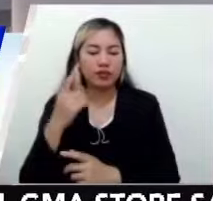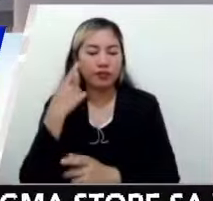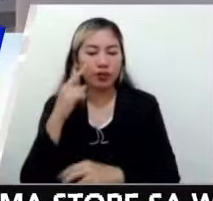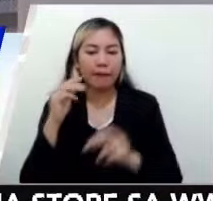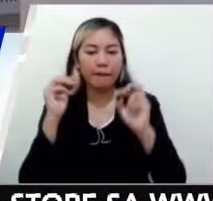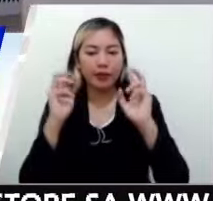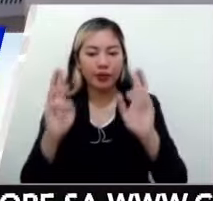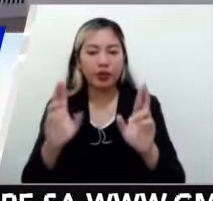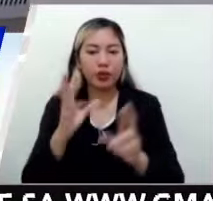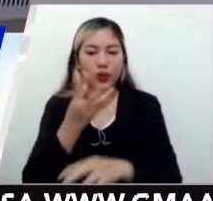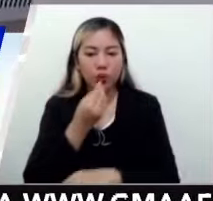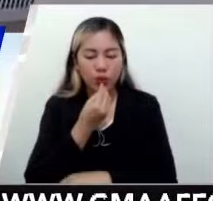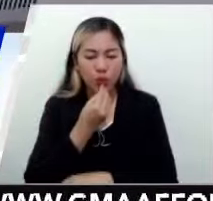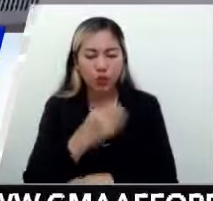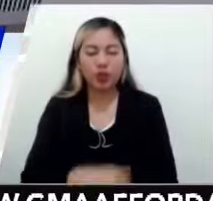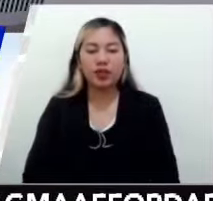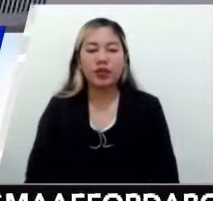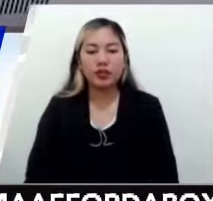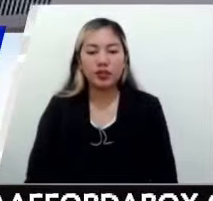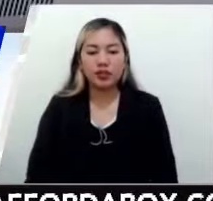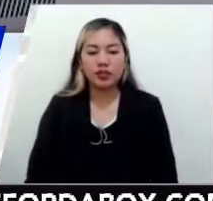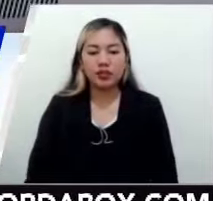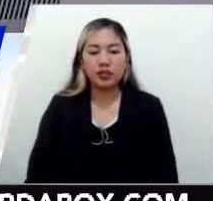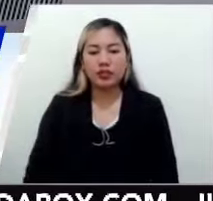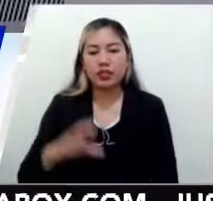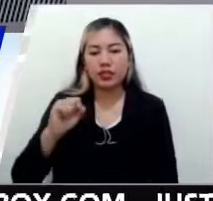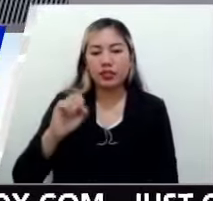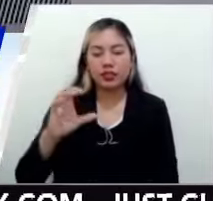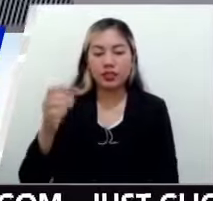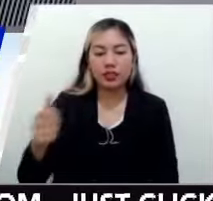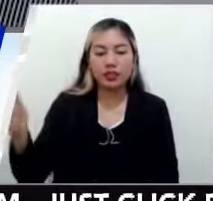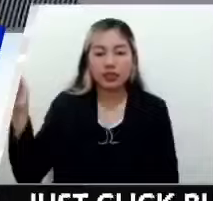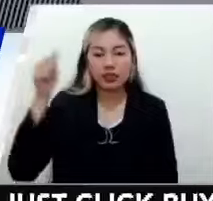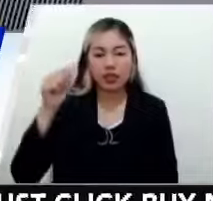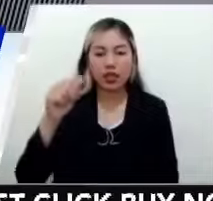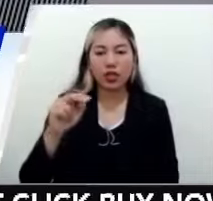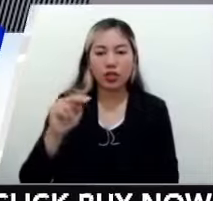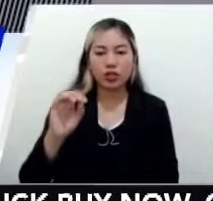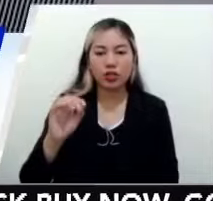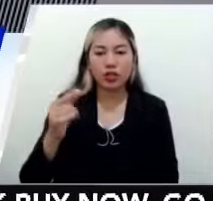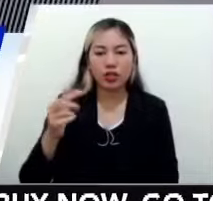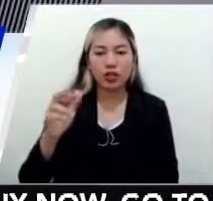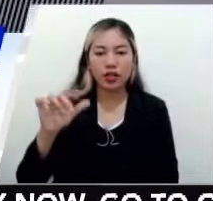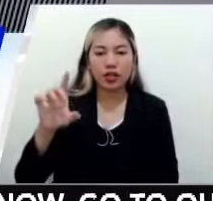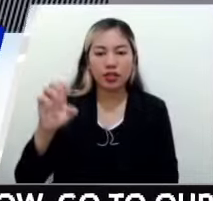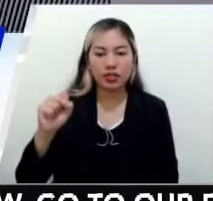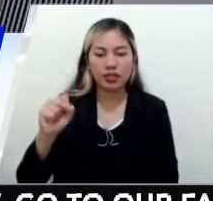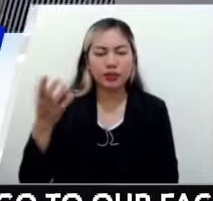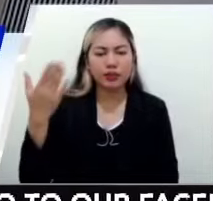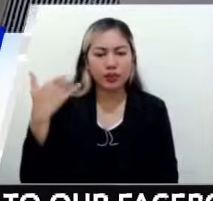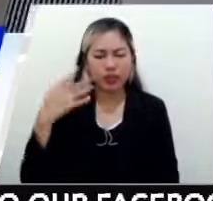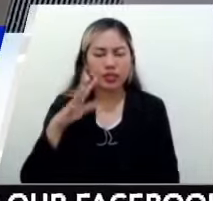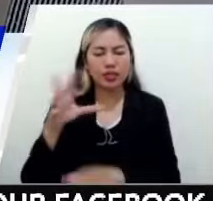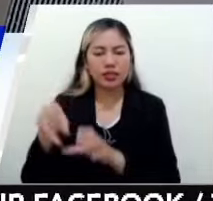dating Civil Service Commission Chairperson Attorney Carlo Nograles, dating kasama sa gabinete ni